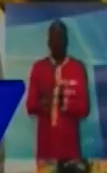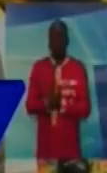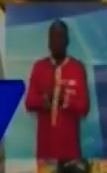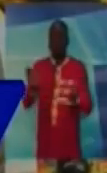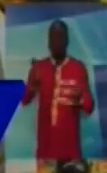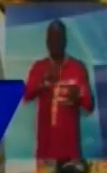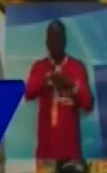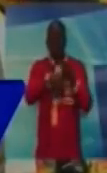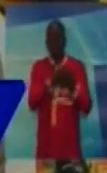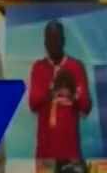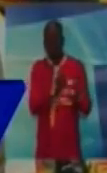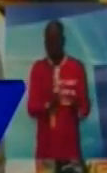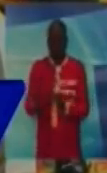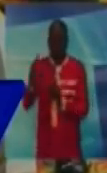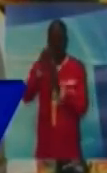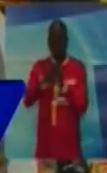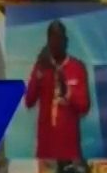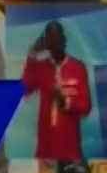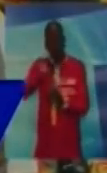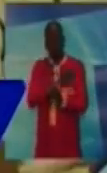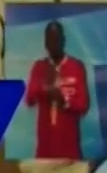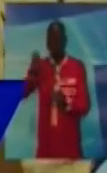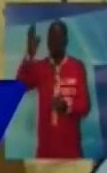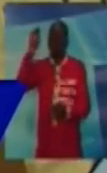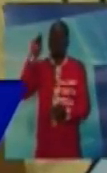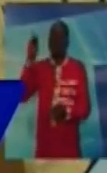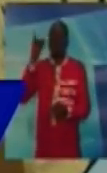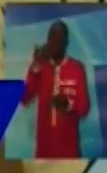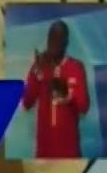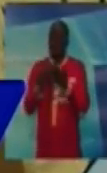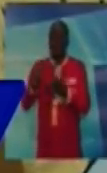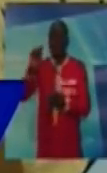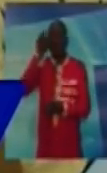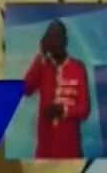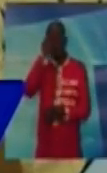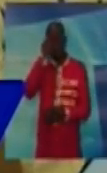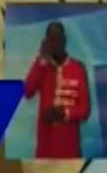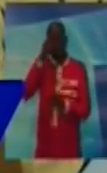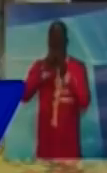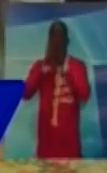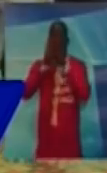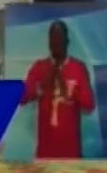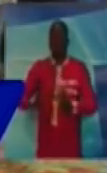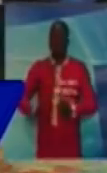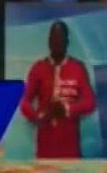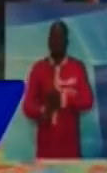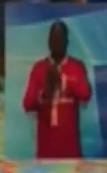les organisations qui militent pour le renforcement de la démocratie et de la bonne gouvernance, la paix et la